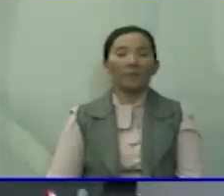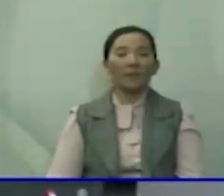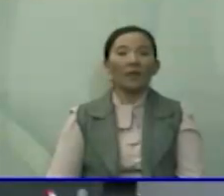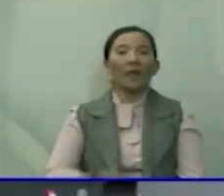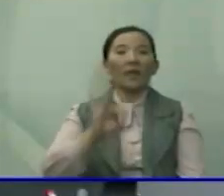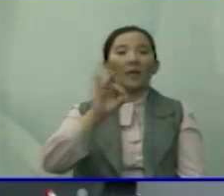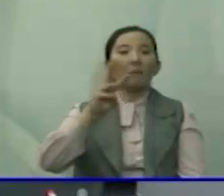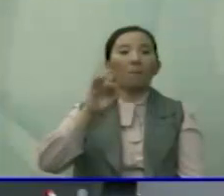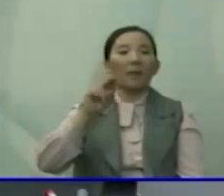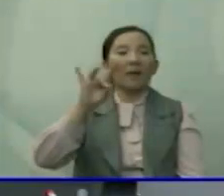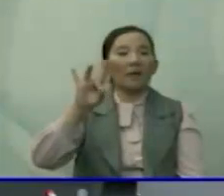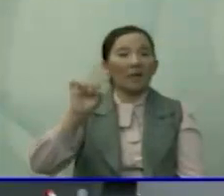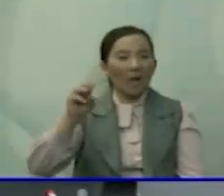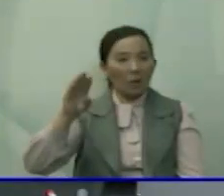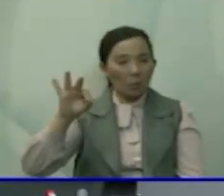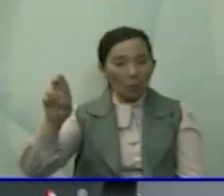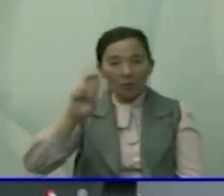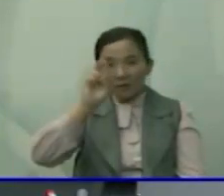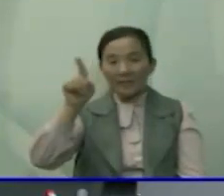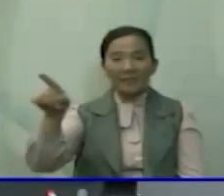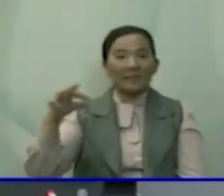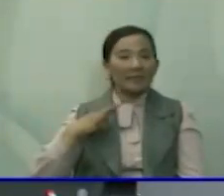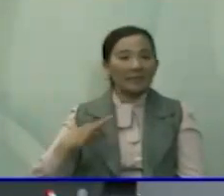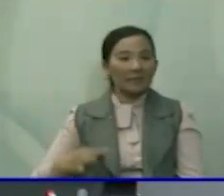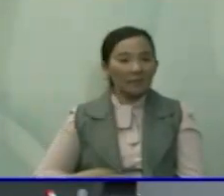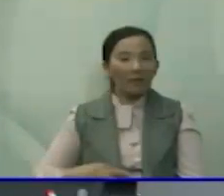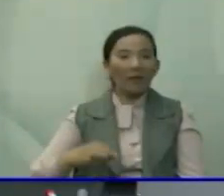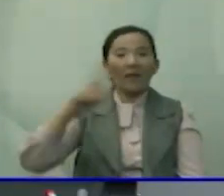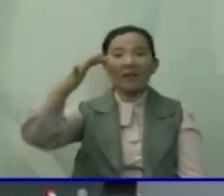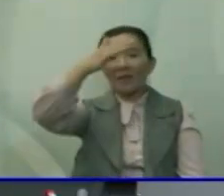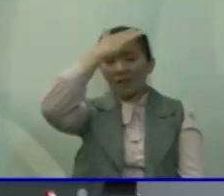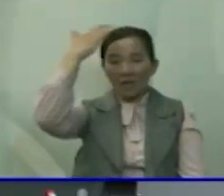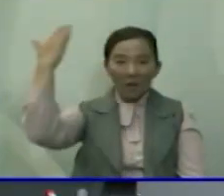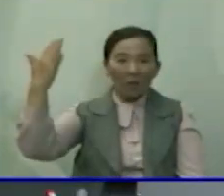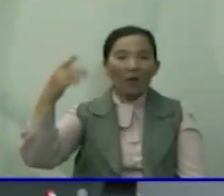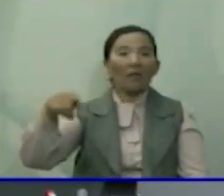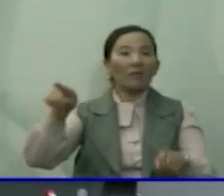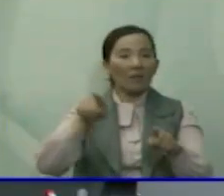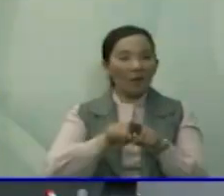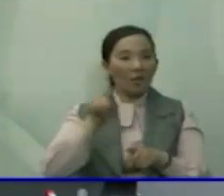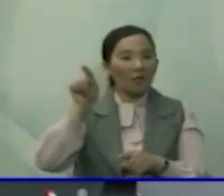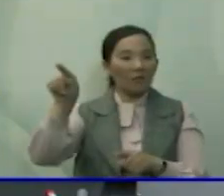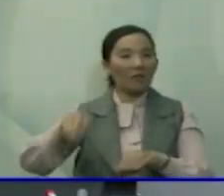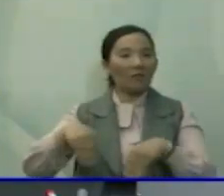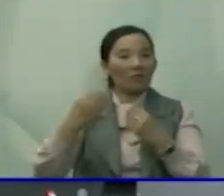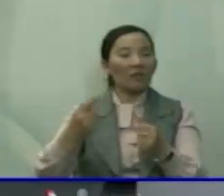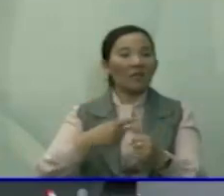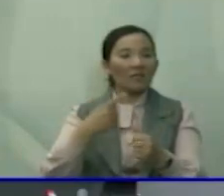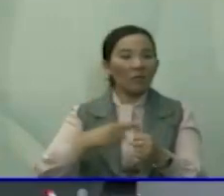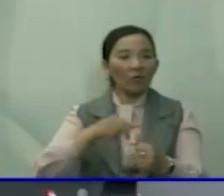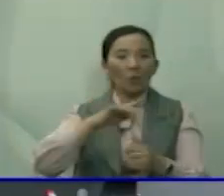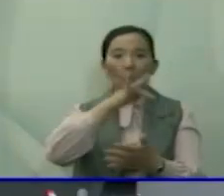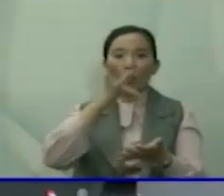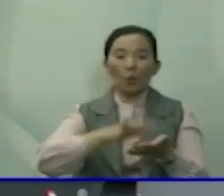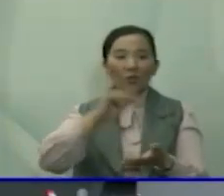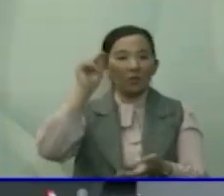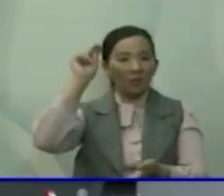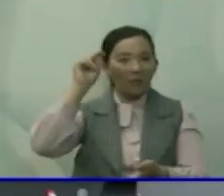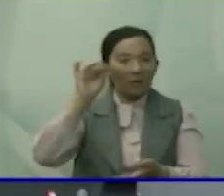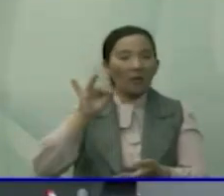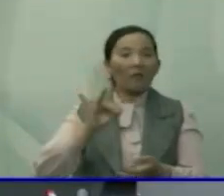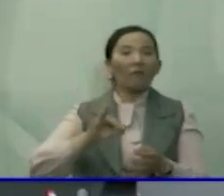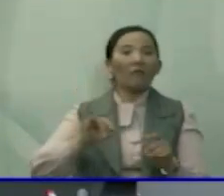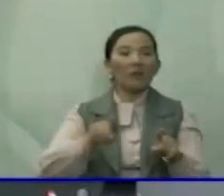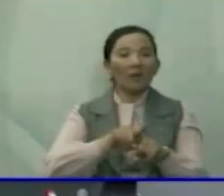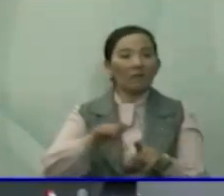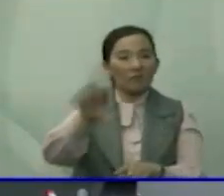император сын неба так его называли в китае и как вы помните